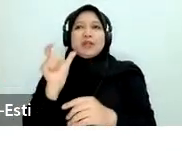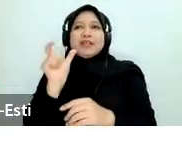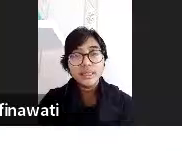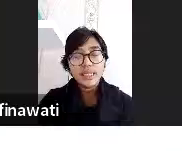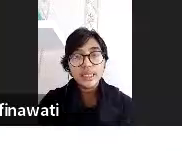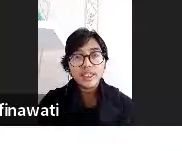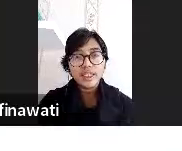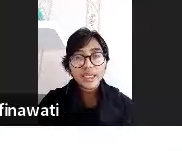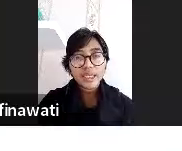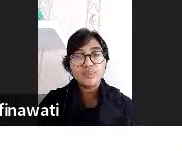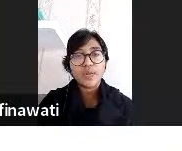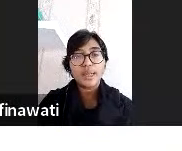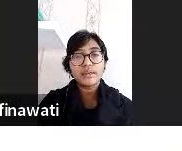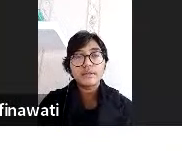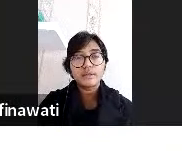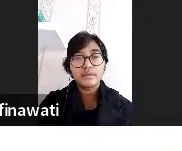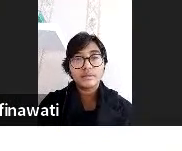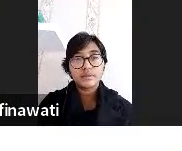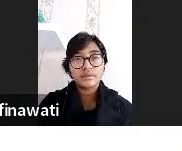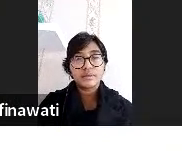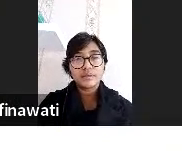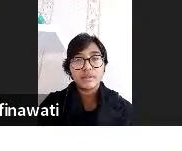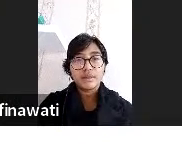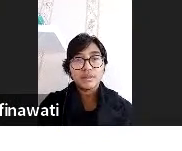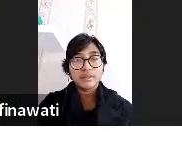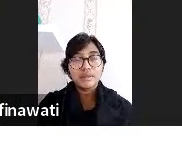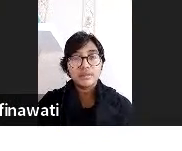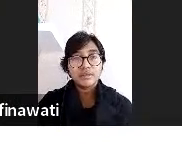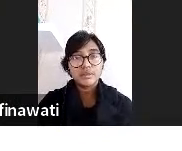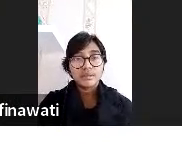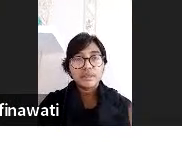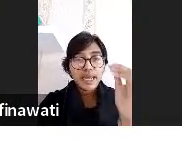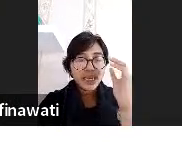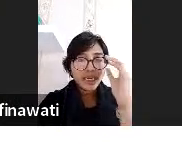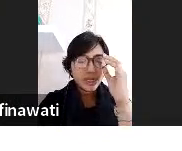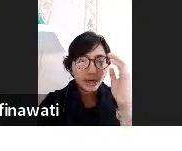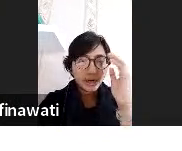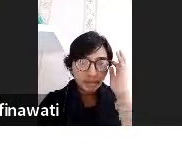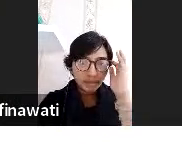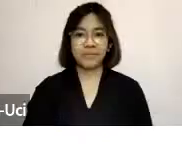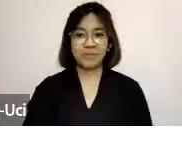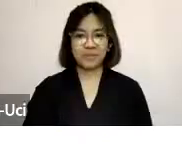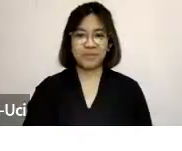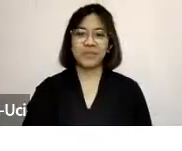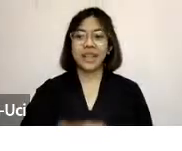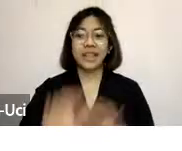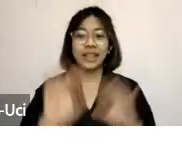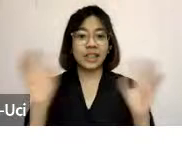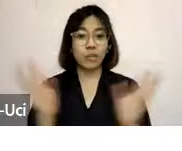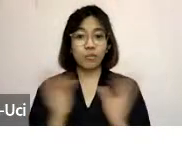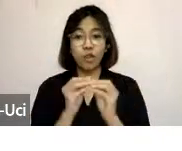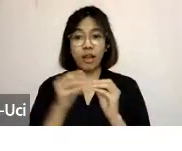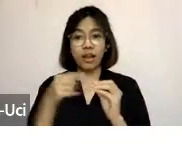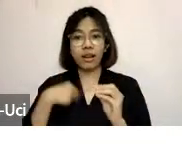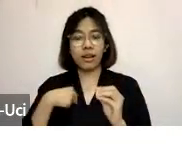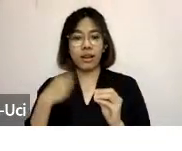di sebagai kesimpulan cce Saya ingin mengutip